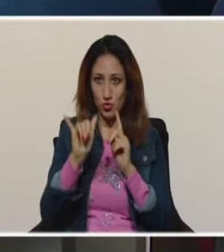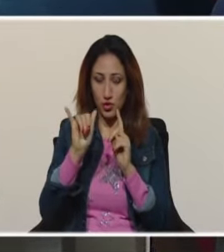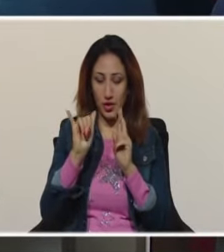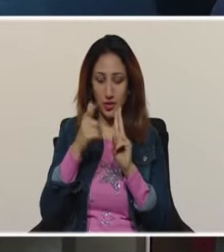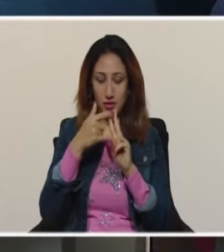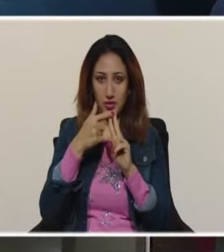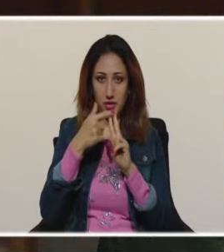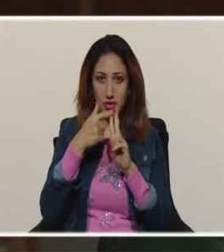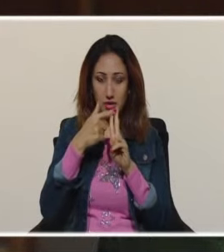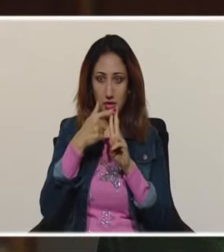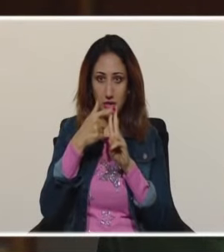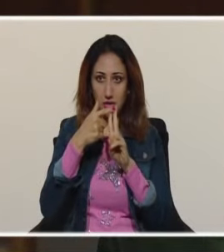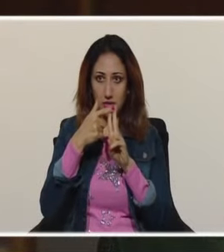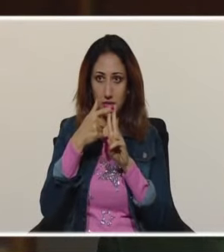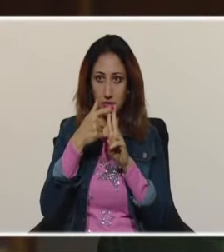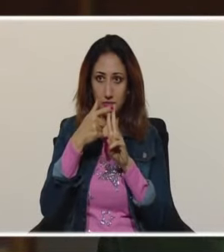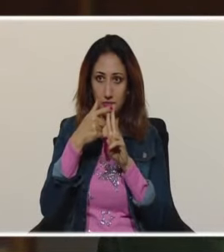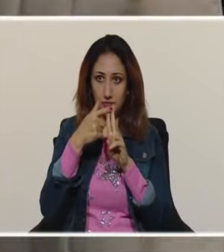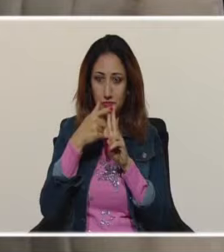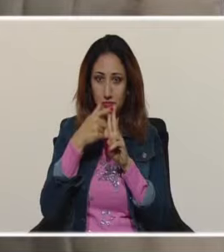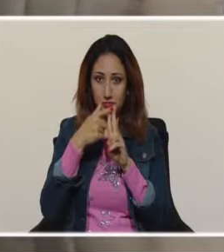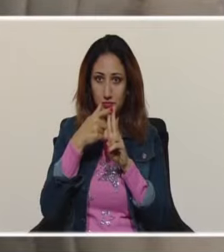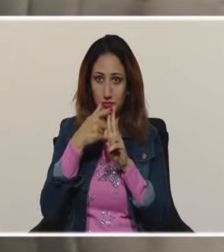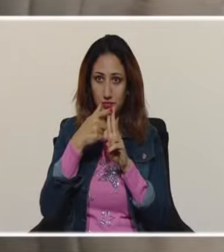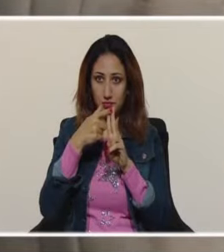وشهاب. انت.